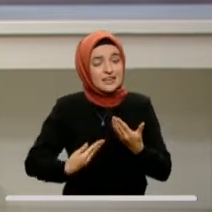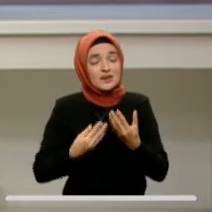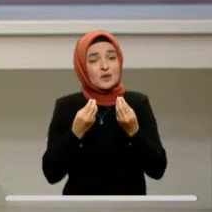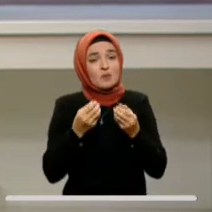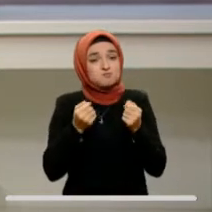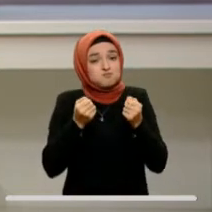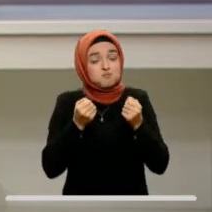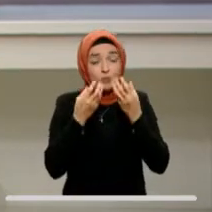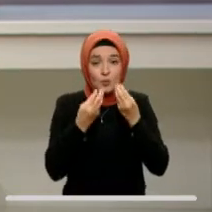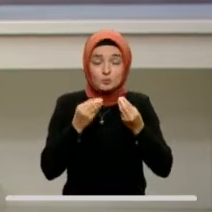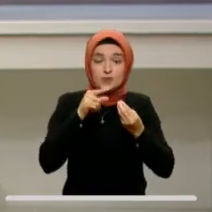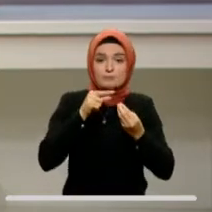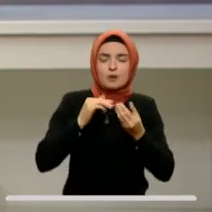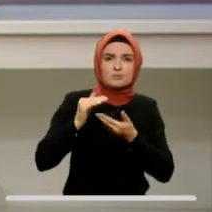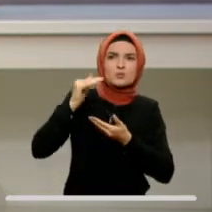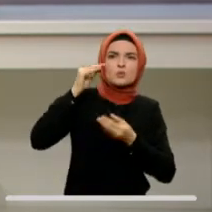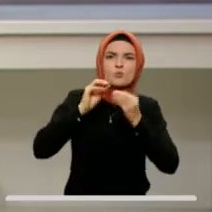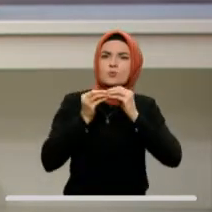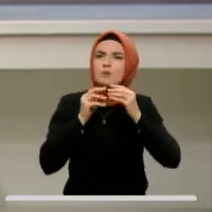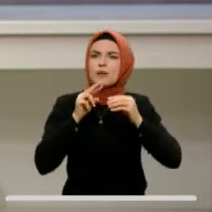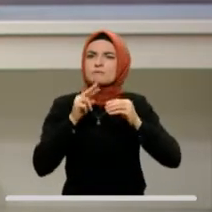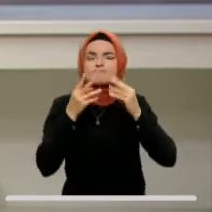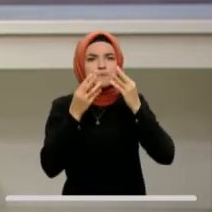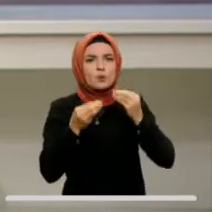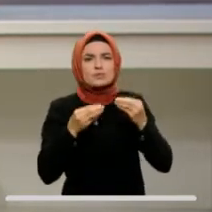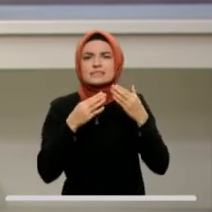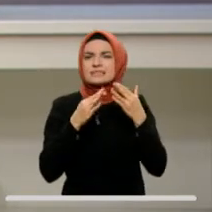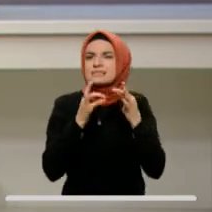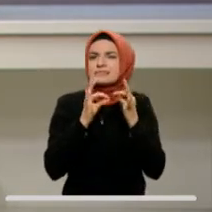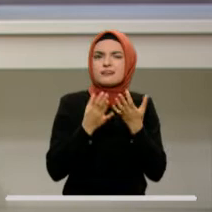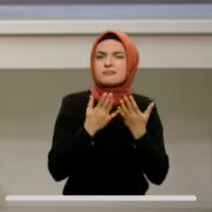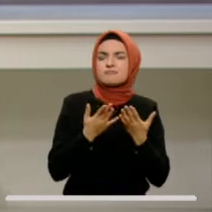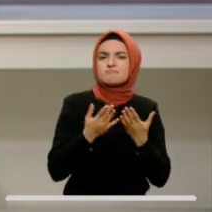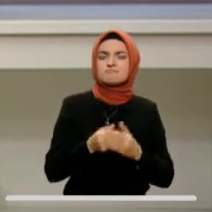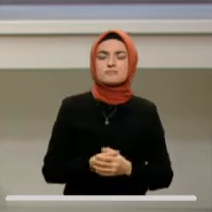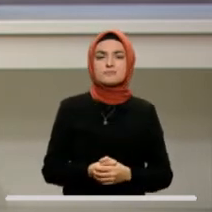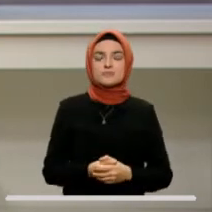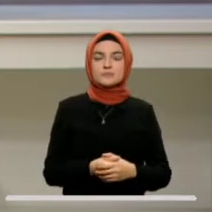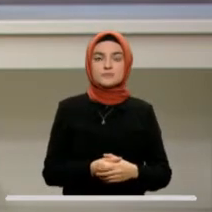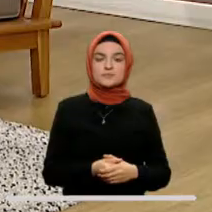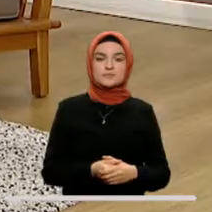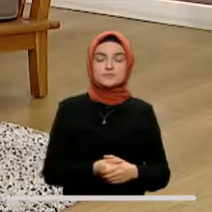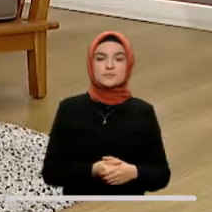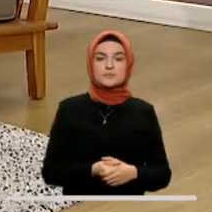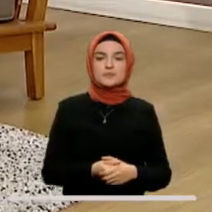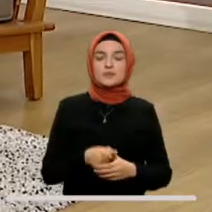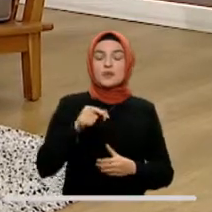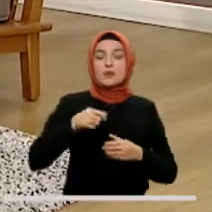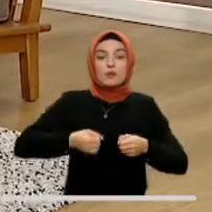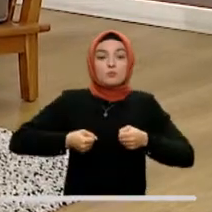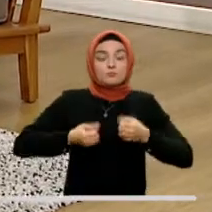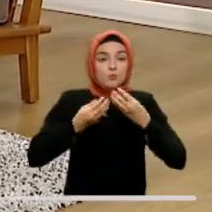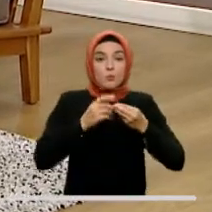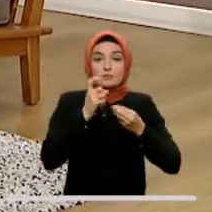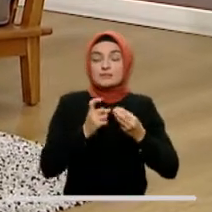Ama birazcık büyüdüğünde böyle problem gibi görmeye başlarız. Nedir asıl kaynak söz konusu obezite ya da böyle iştahlı